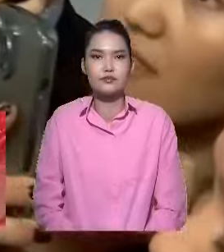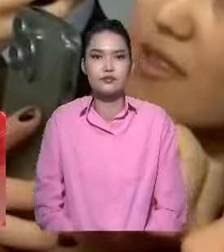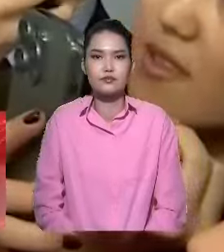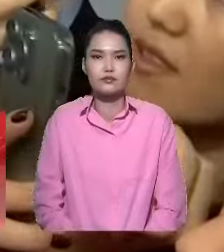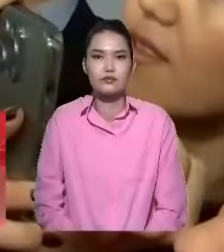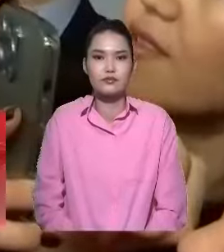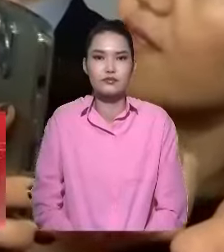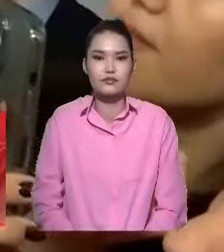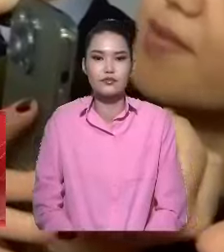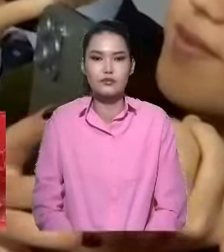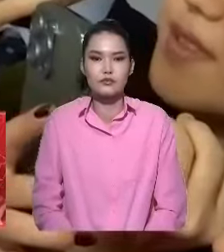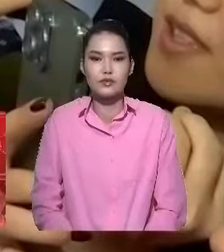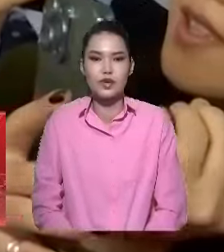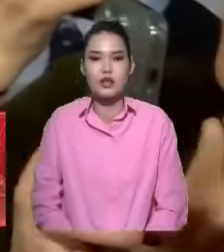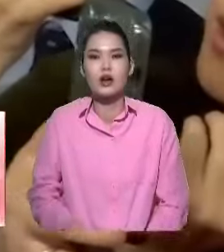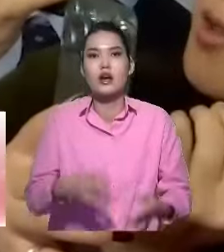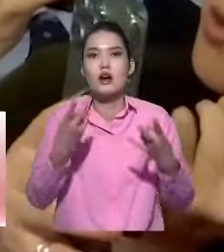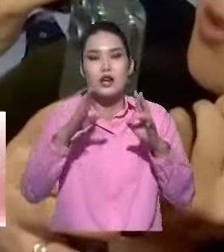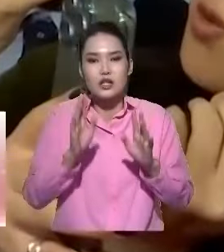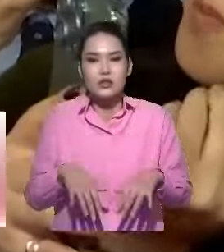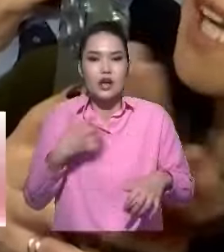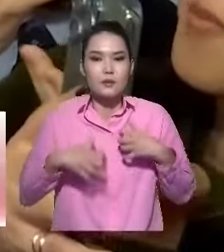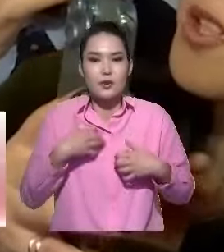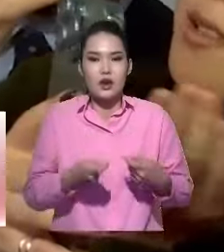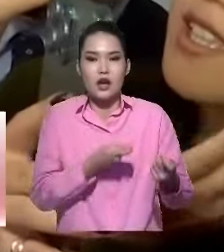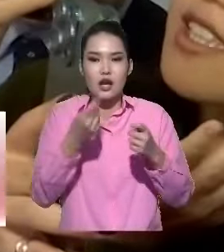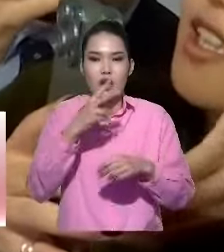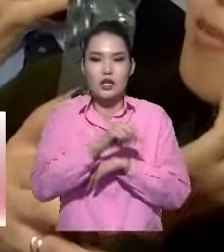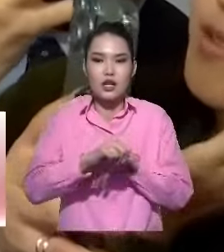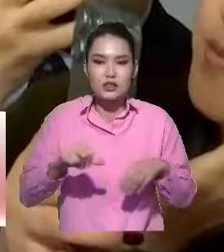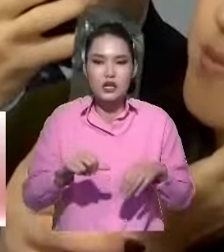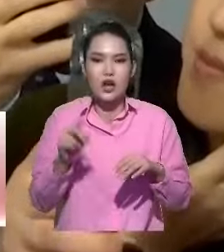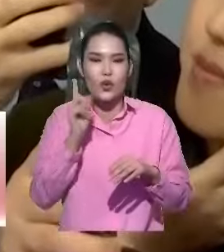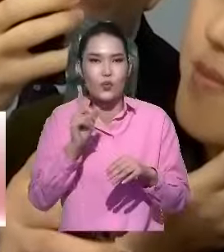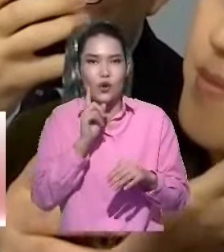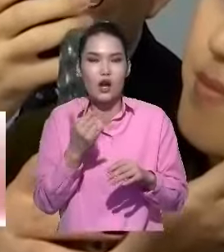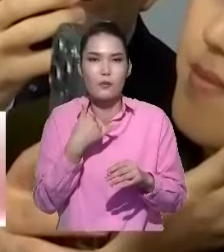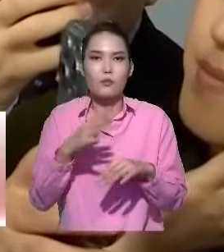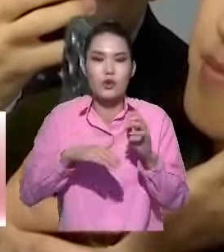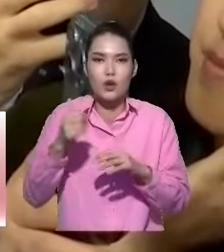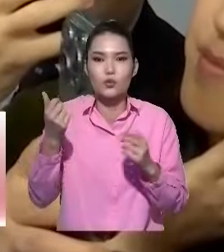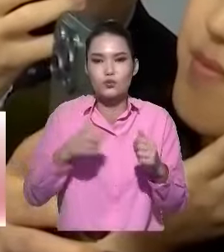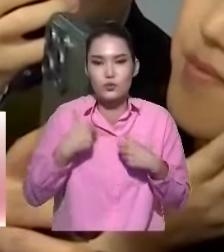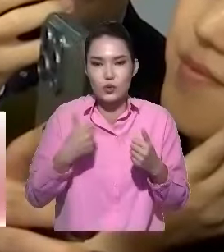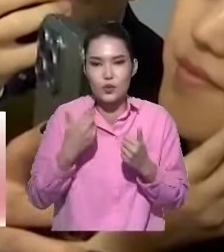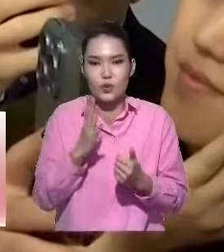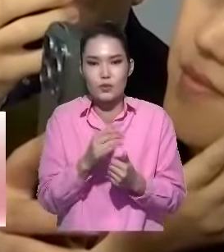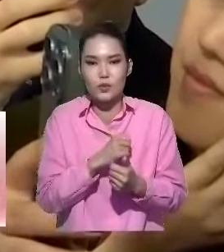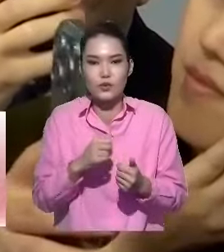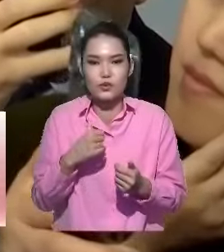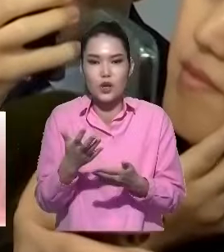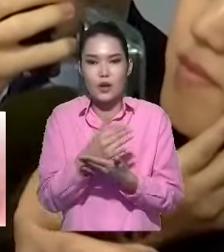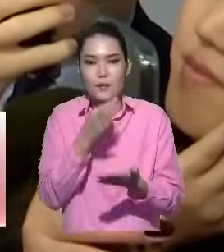этом не было никакой необходимости привлекать международных спасателей, потому что не было даже такого опыта. Министерство по